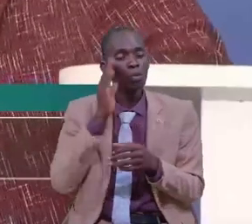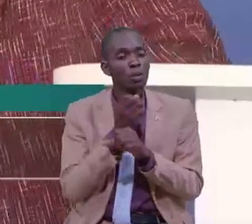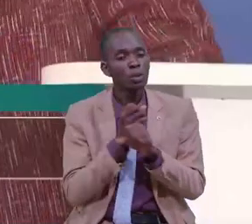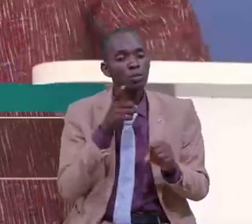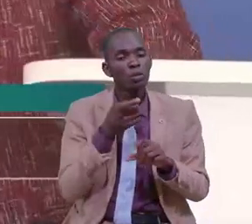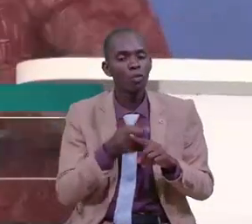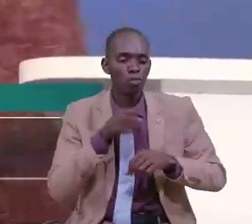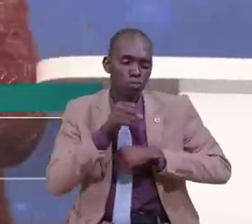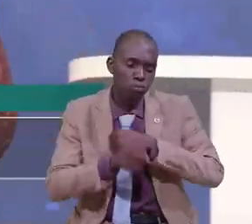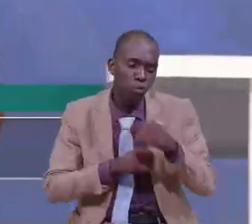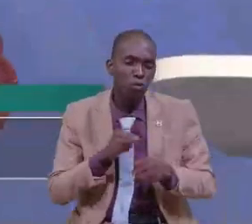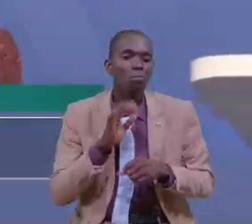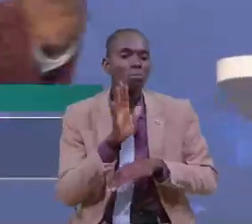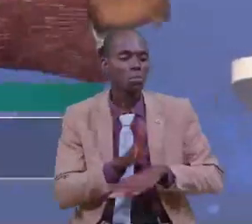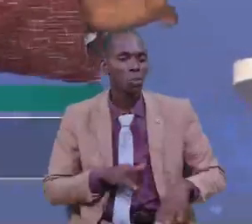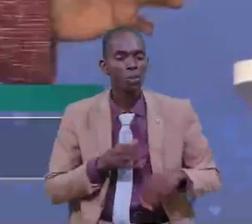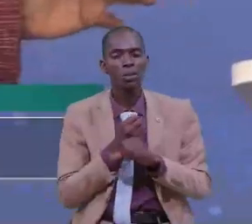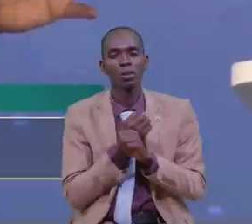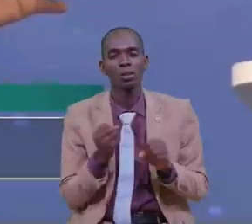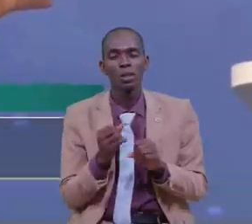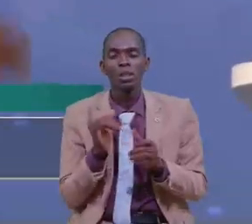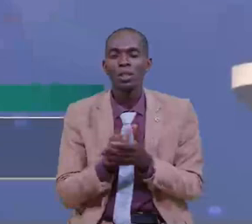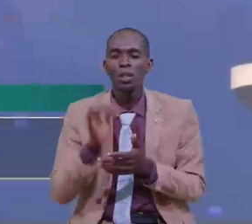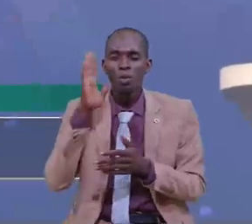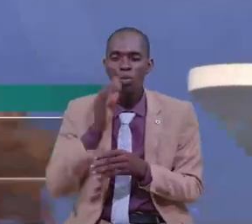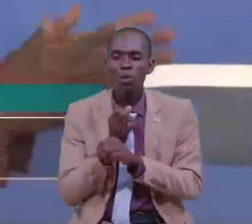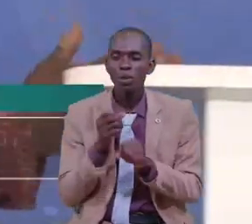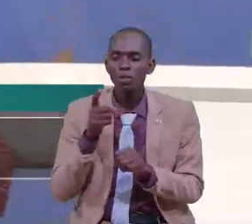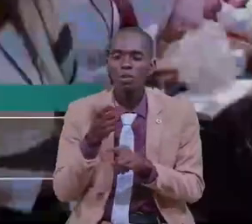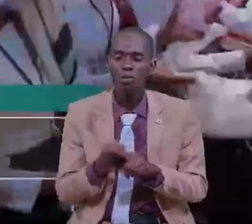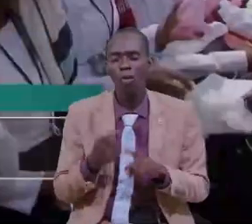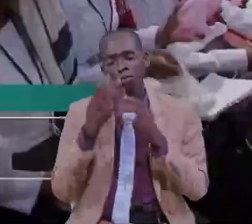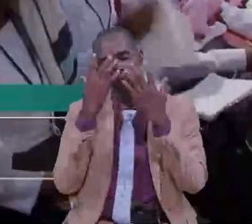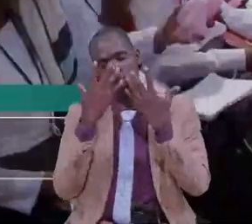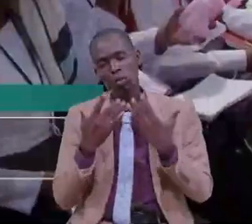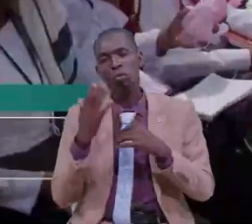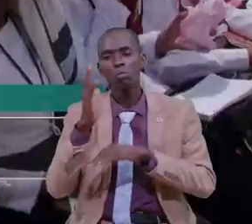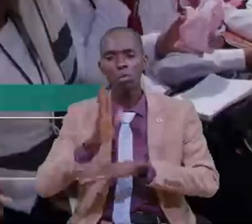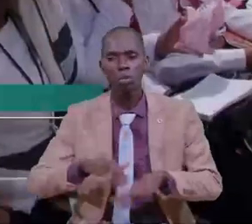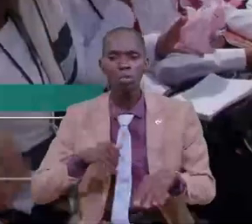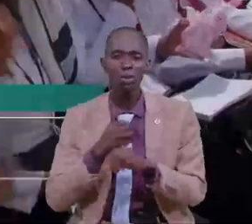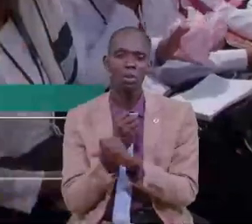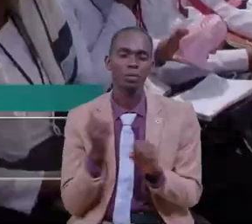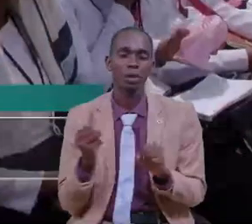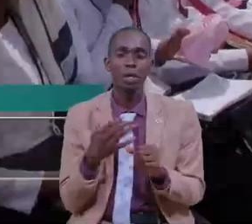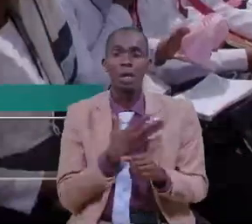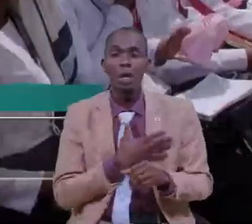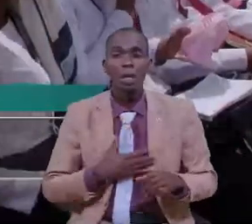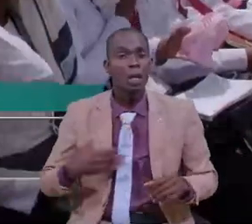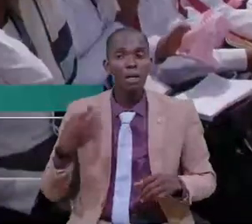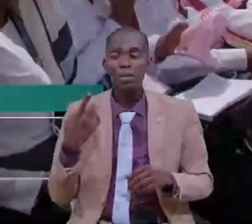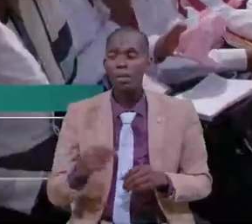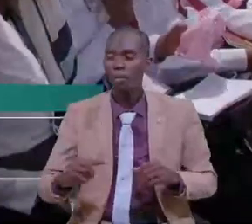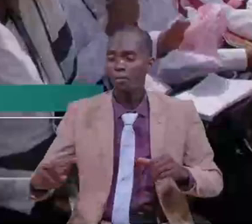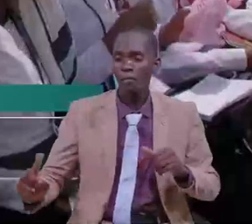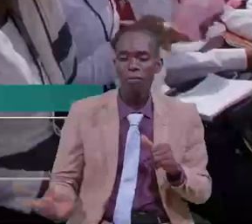protéger de la souffrance, salut qui va te protéger de la souffrance, le salut. Ainsi donc,